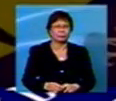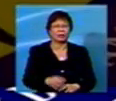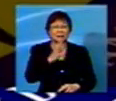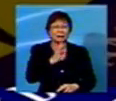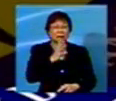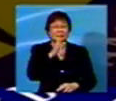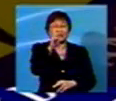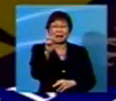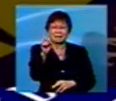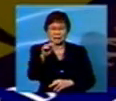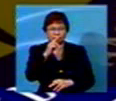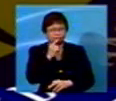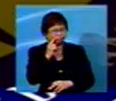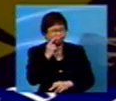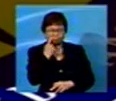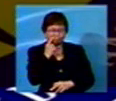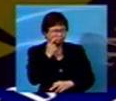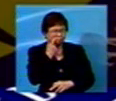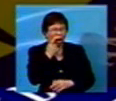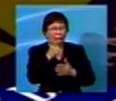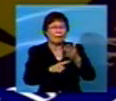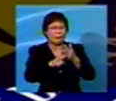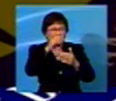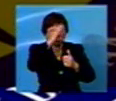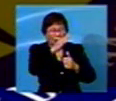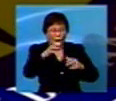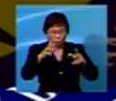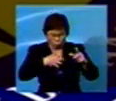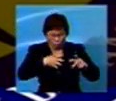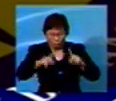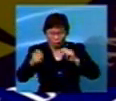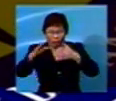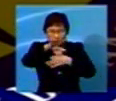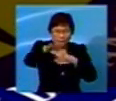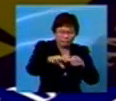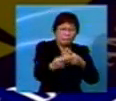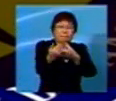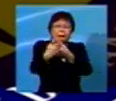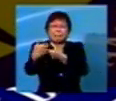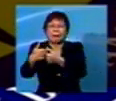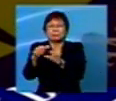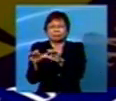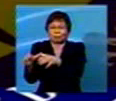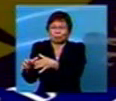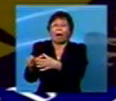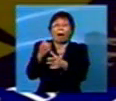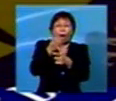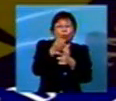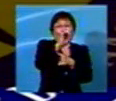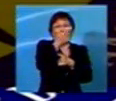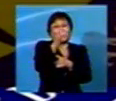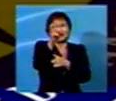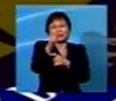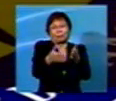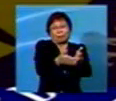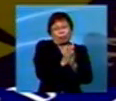tambahnya kdn memandang serius terhadap sebarang dakwaan dan aduan orang ramai mengenai penglibatan sindiket atau mana-mana Ejen yang menawarkan